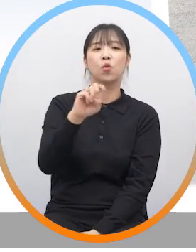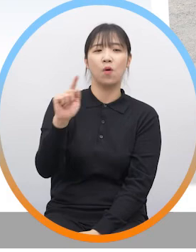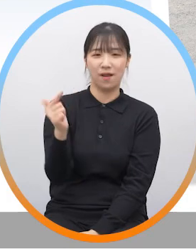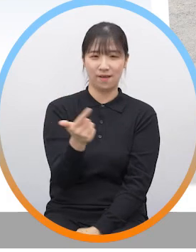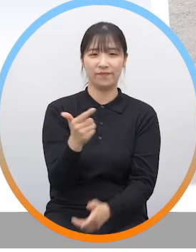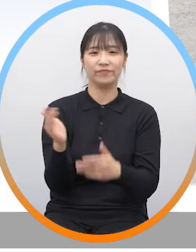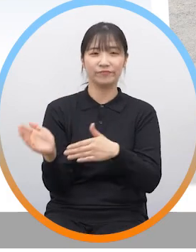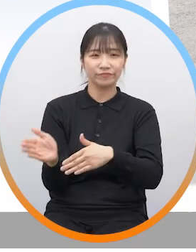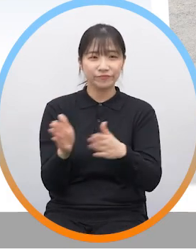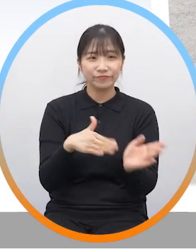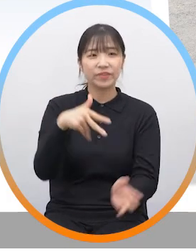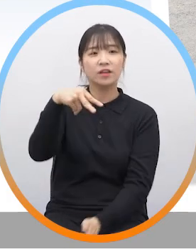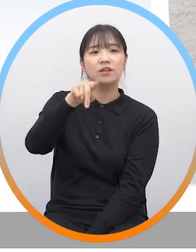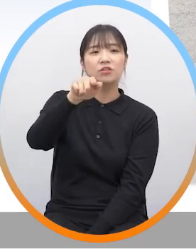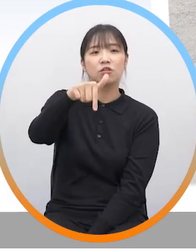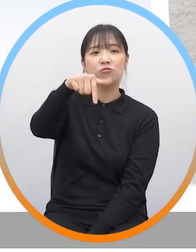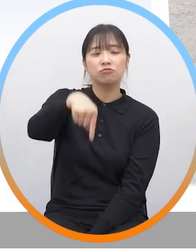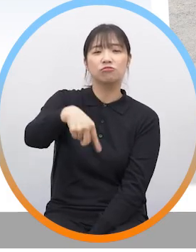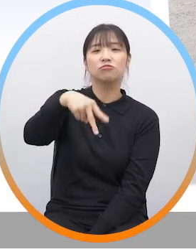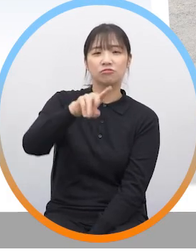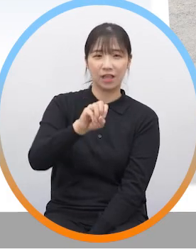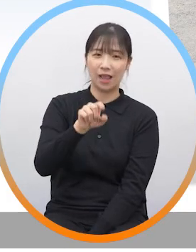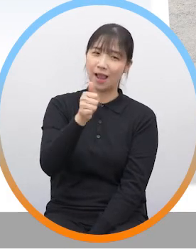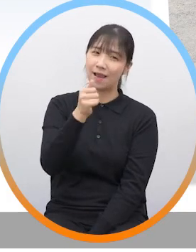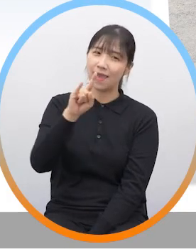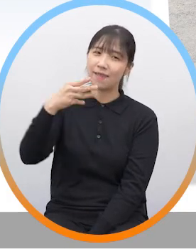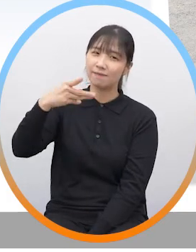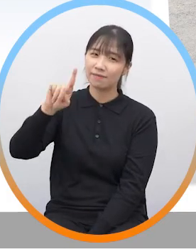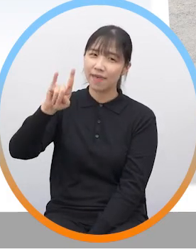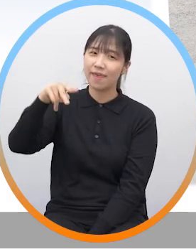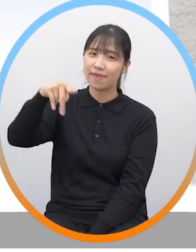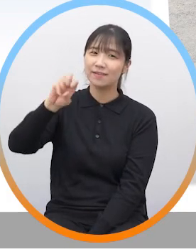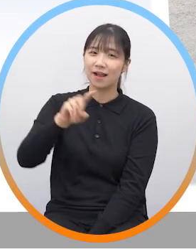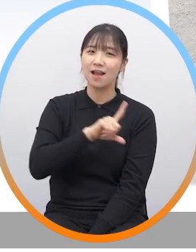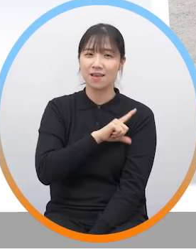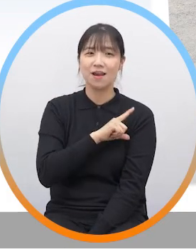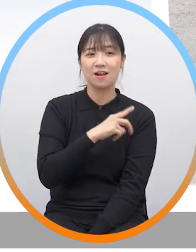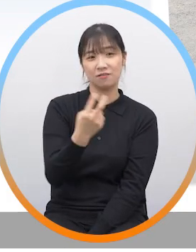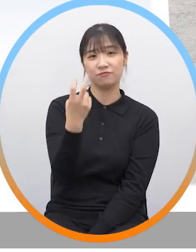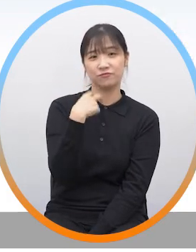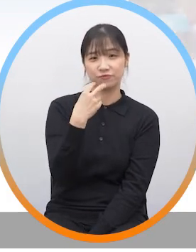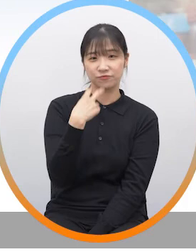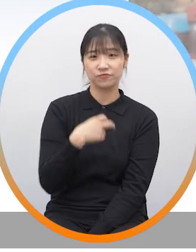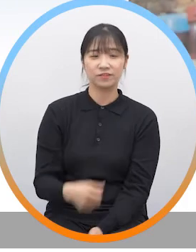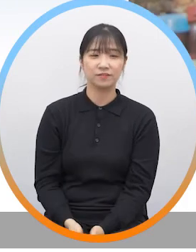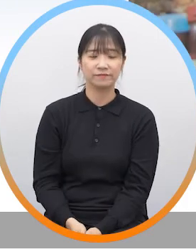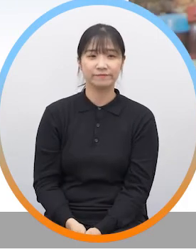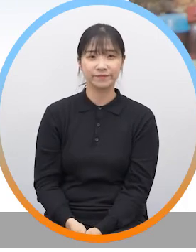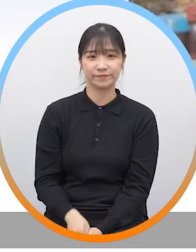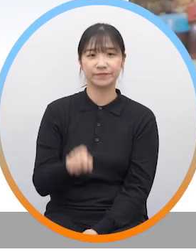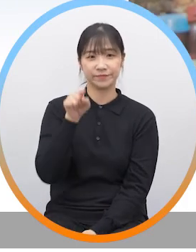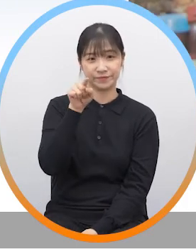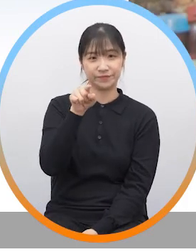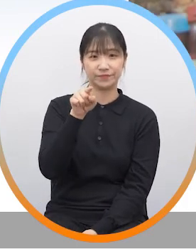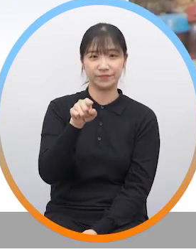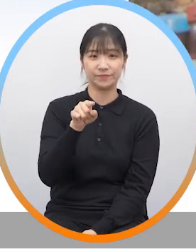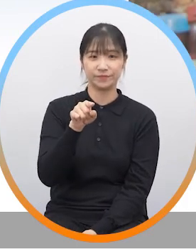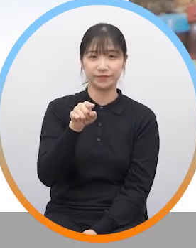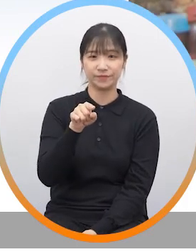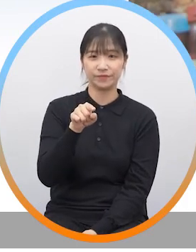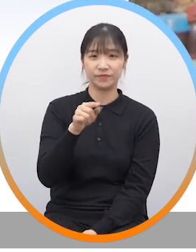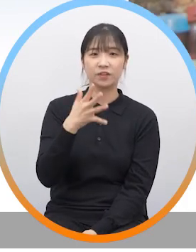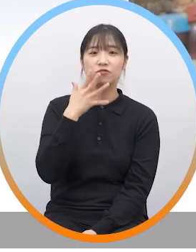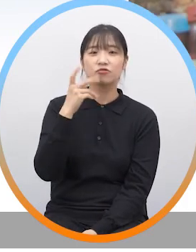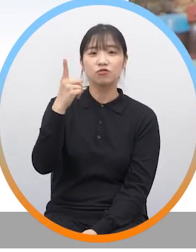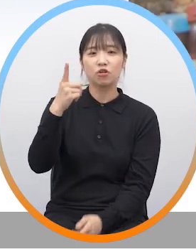했고요. 이건 석구사항인데요. 근데 해태사항이라고 하기도 하고 했습니다. 자, 이것은 제가 이제 그